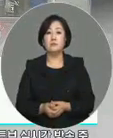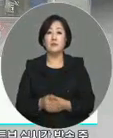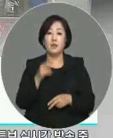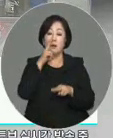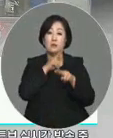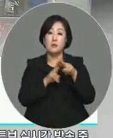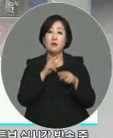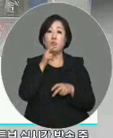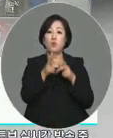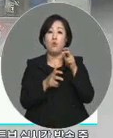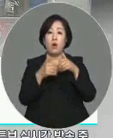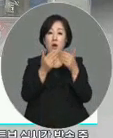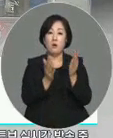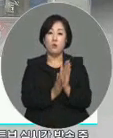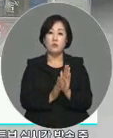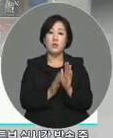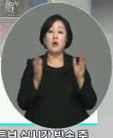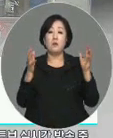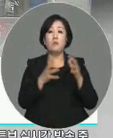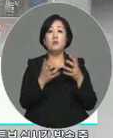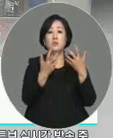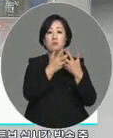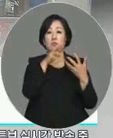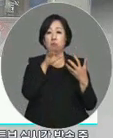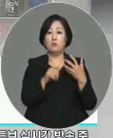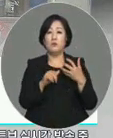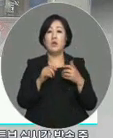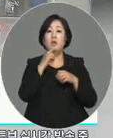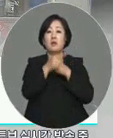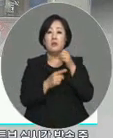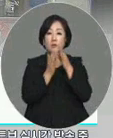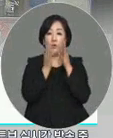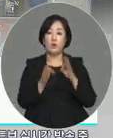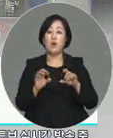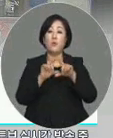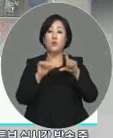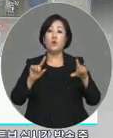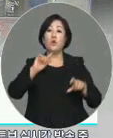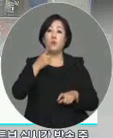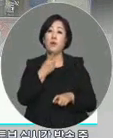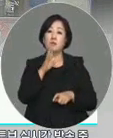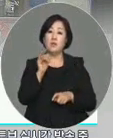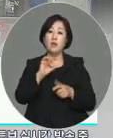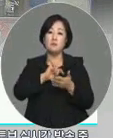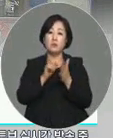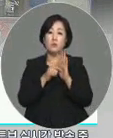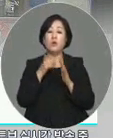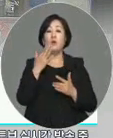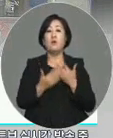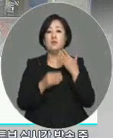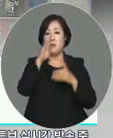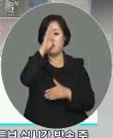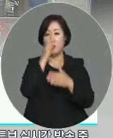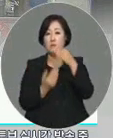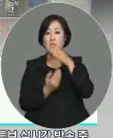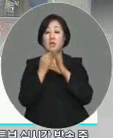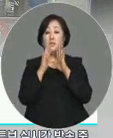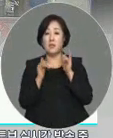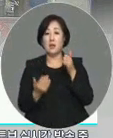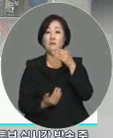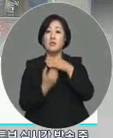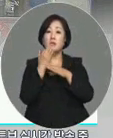석유화학 공장이 몰려있는 울산에서는 매년 100명가량의 화상 환자가 발생하고 있습니다.